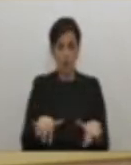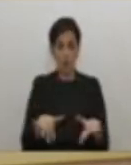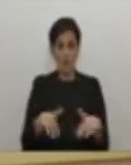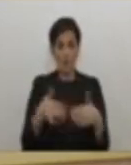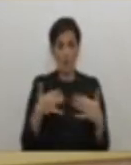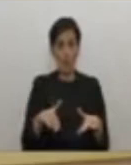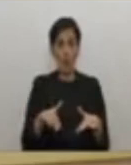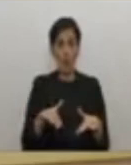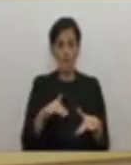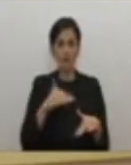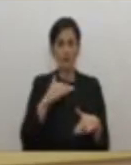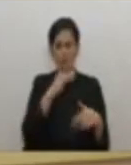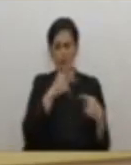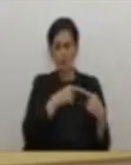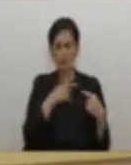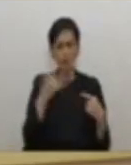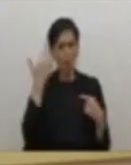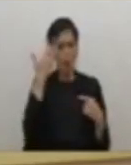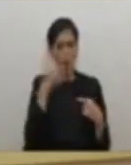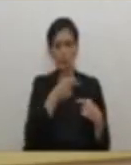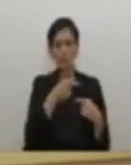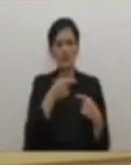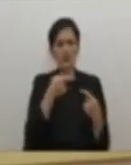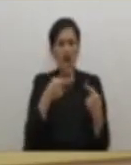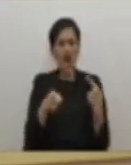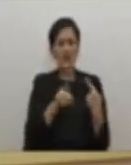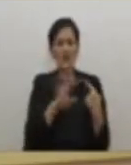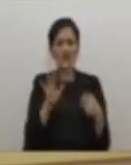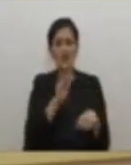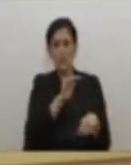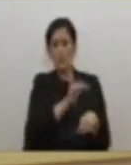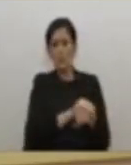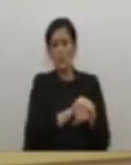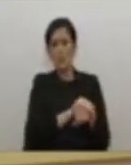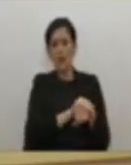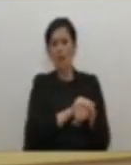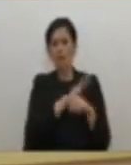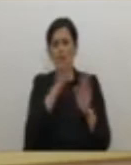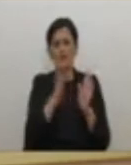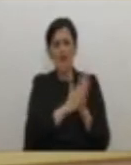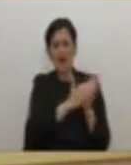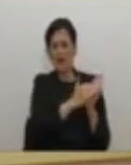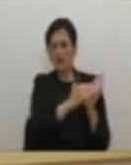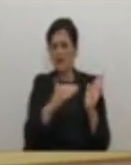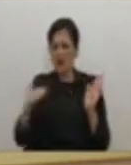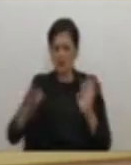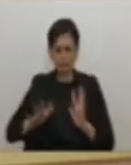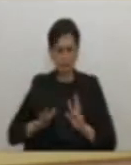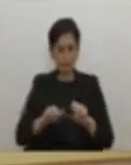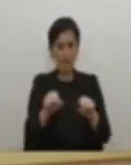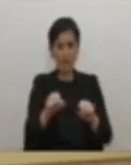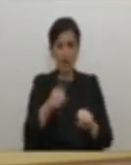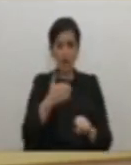უკვე საკმაო ხანია, რომ ოცნება აღარაფრით განსხვავდება. აი ფაქტობრივად ყველანაირი ზღვარი წაშალეთ, ჩემ